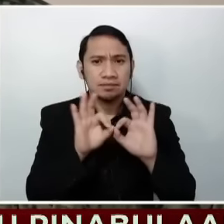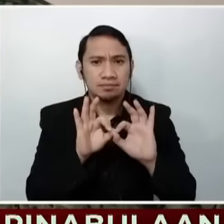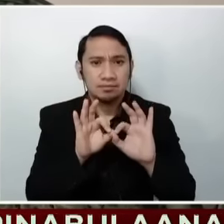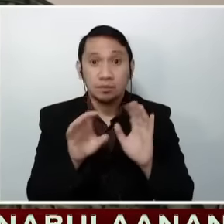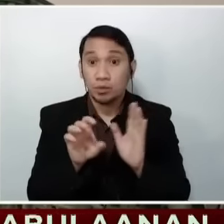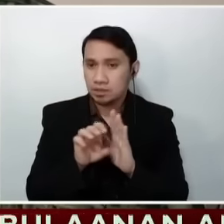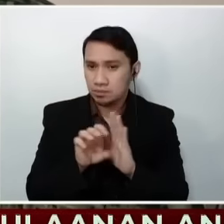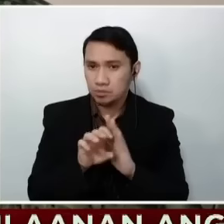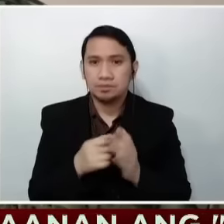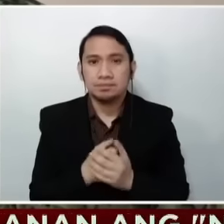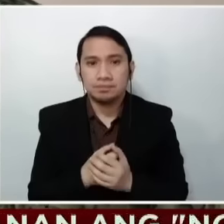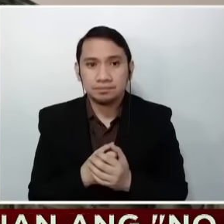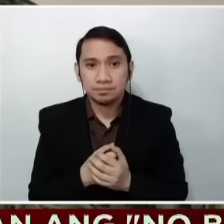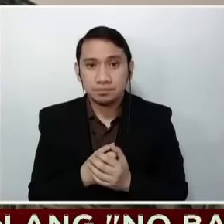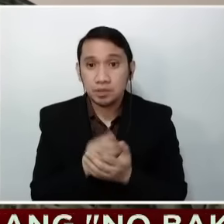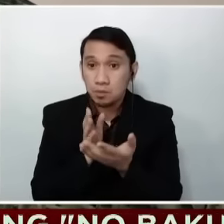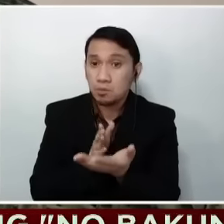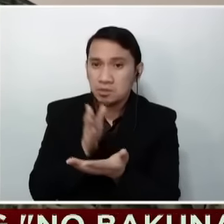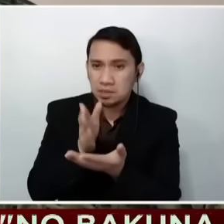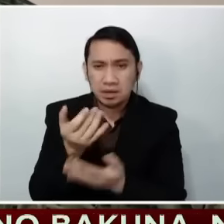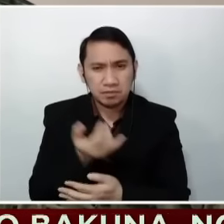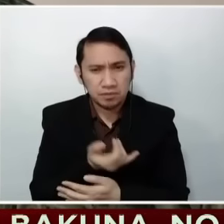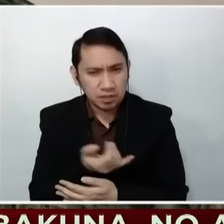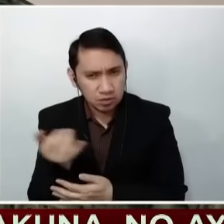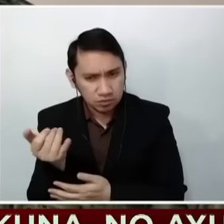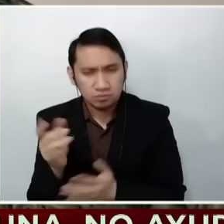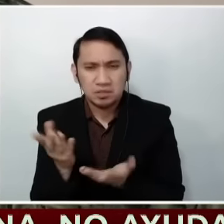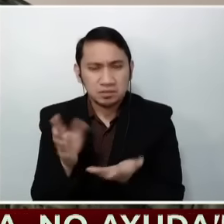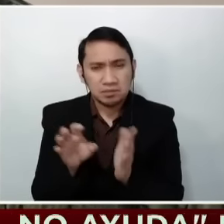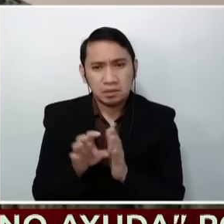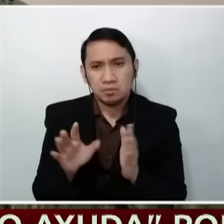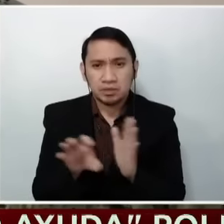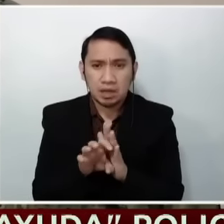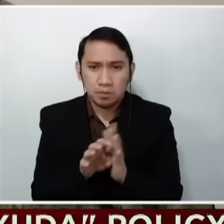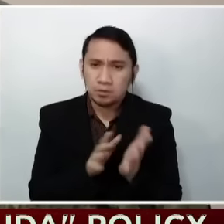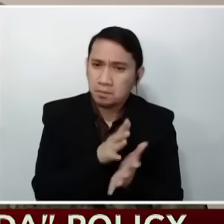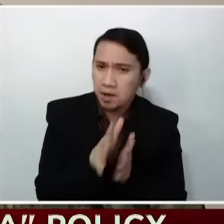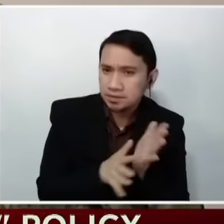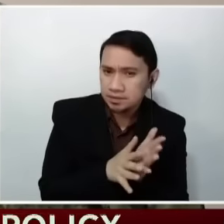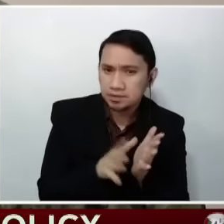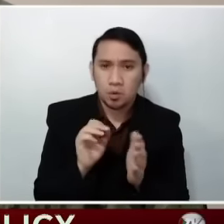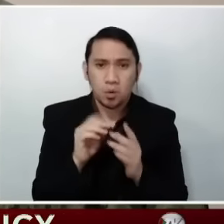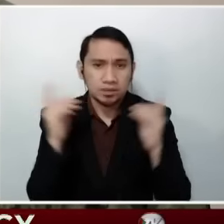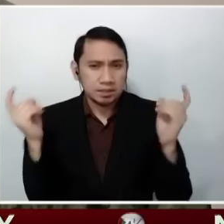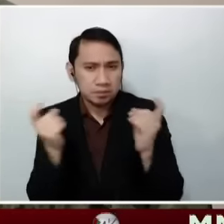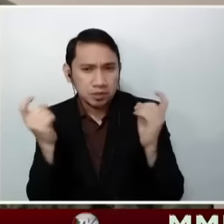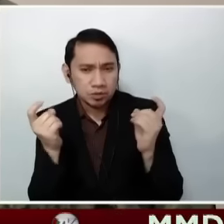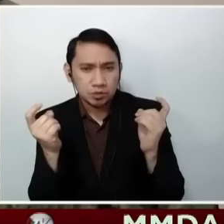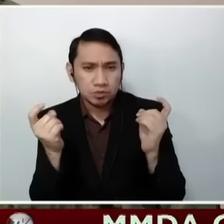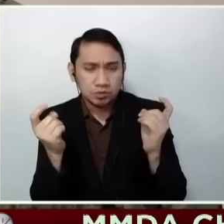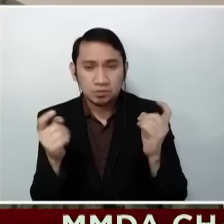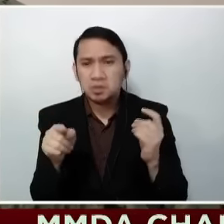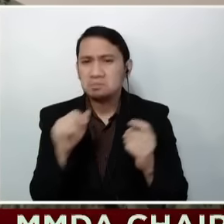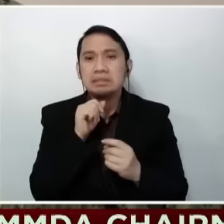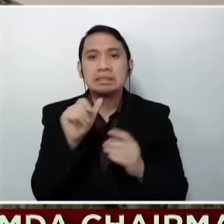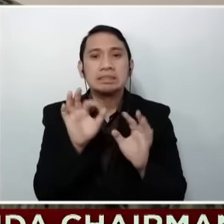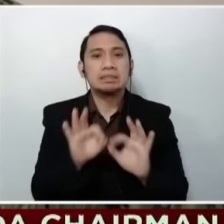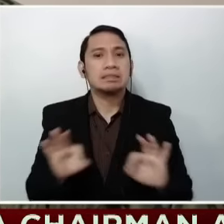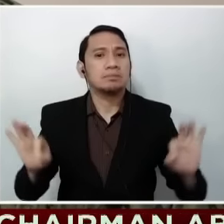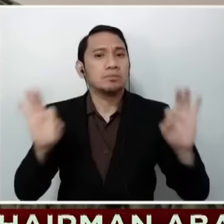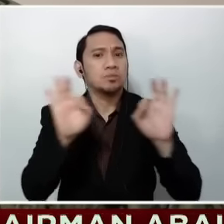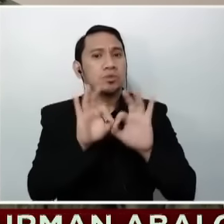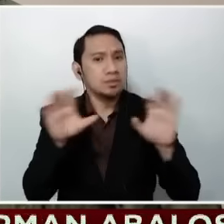mga invitations, something parties, birthday celebrations, or non-essential